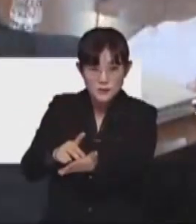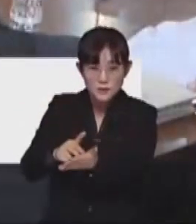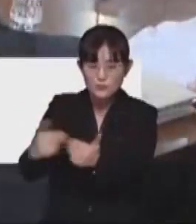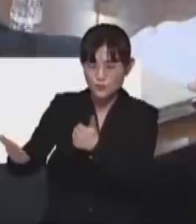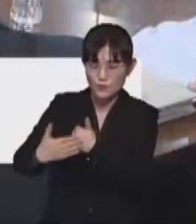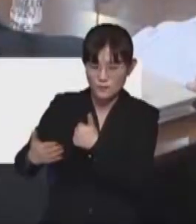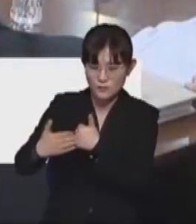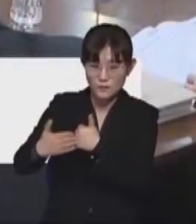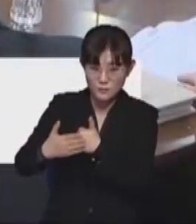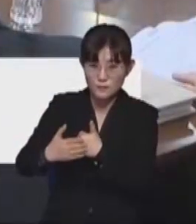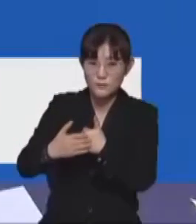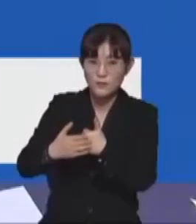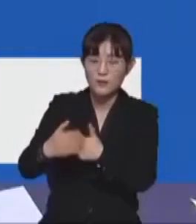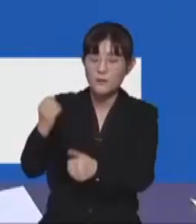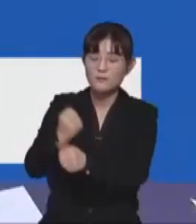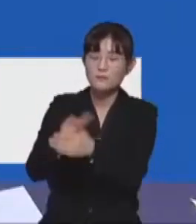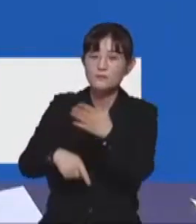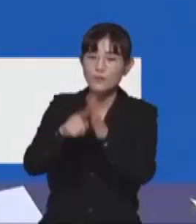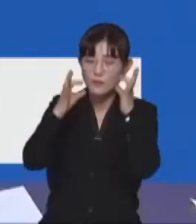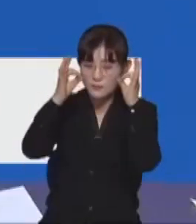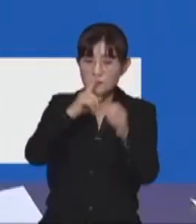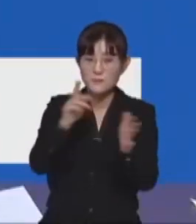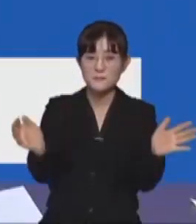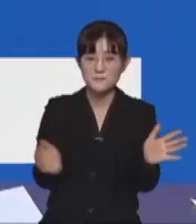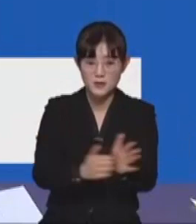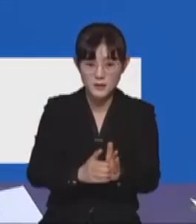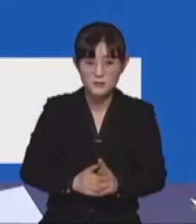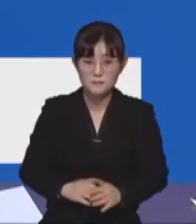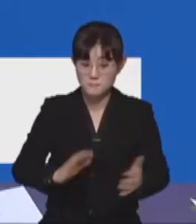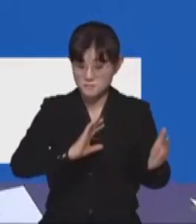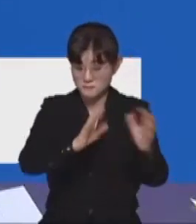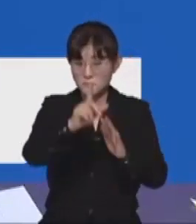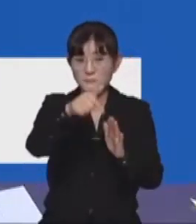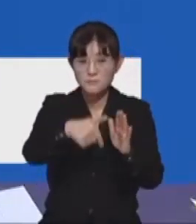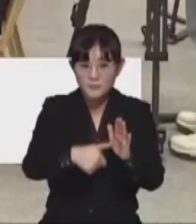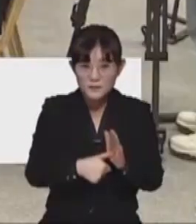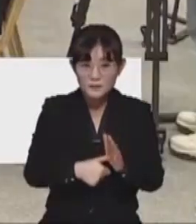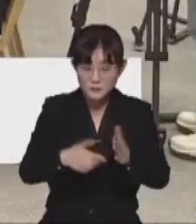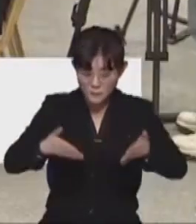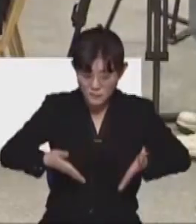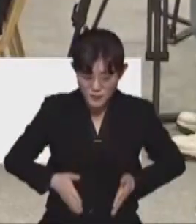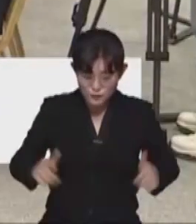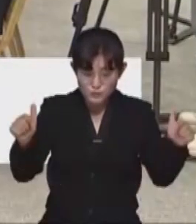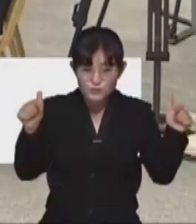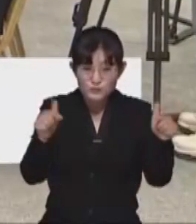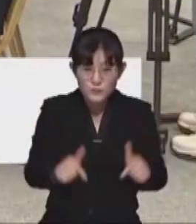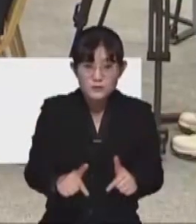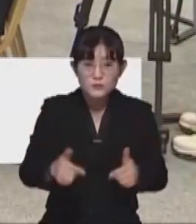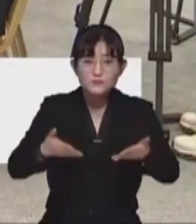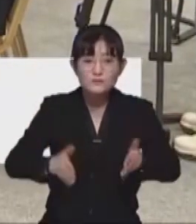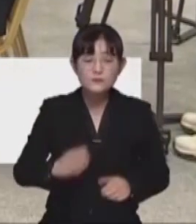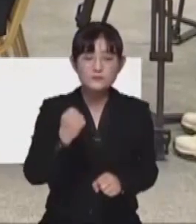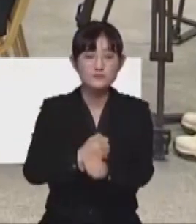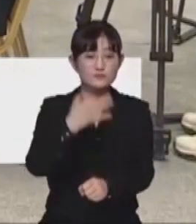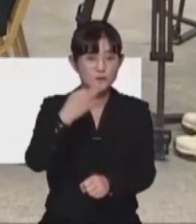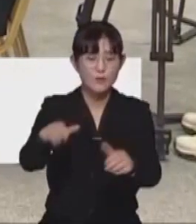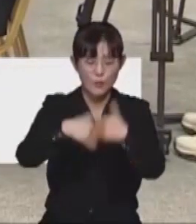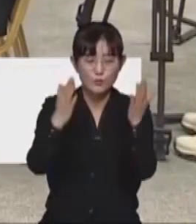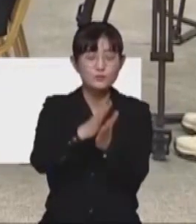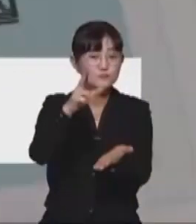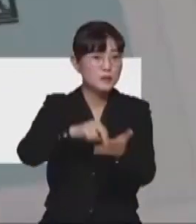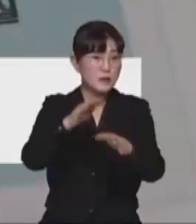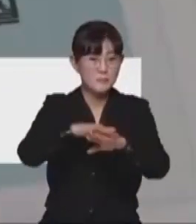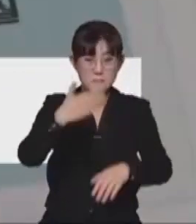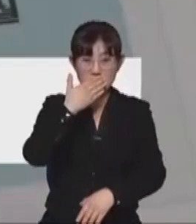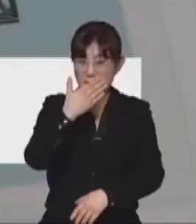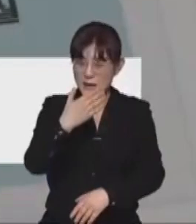이끌어내겠다고 밝혔습니다. 김영록 지사는 실국장 정책회의에서 저출산 시대 출생수당 도입이 모든 문제를 해결할 수는